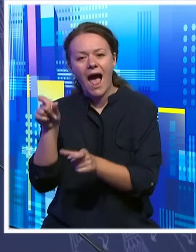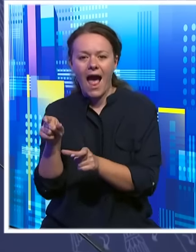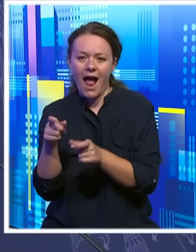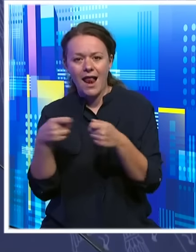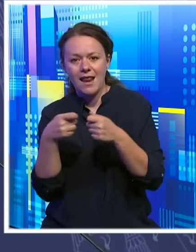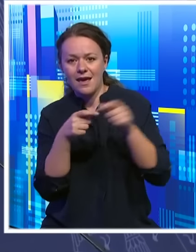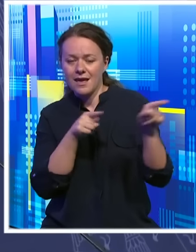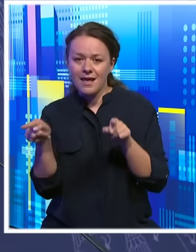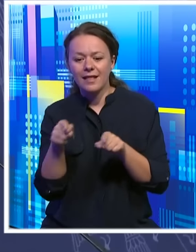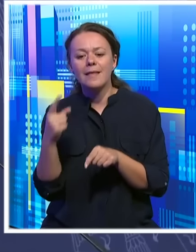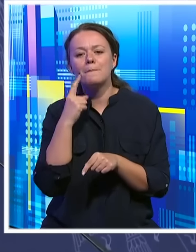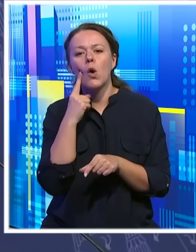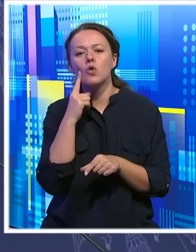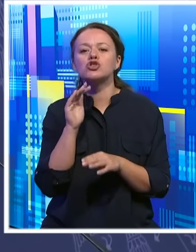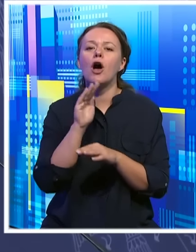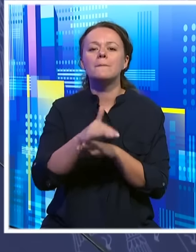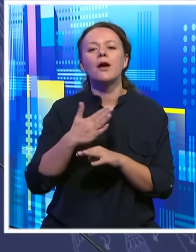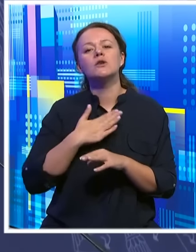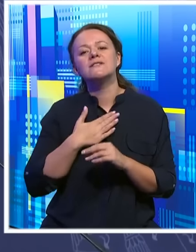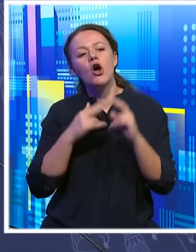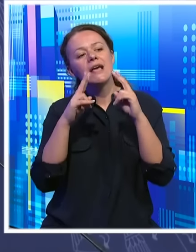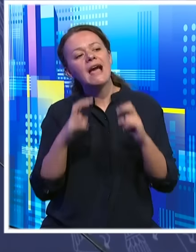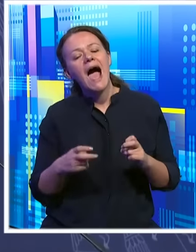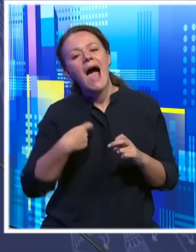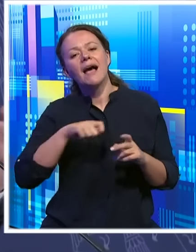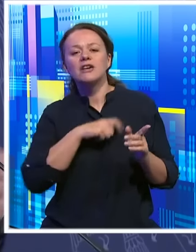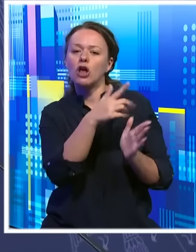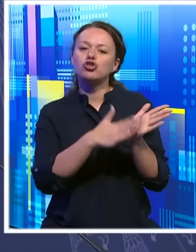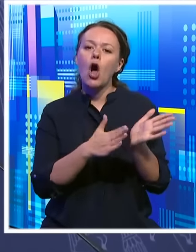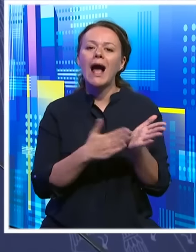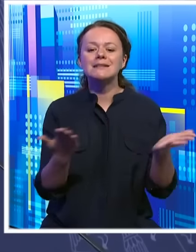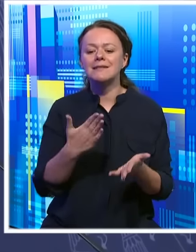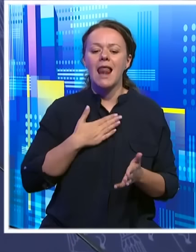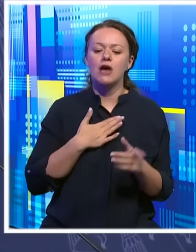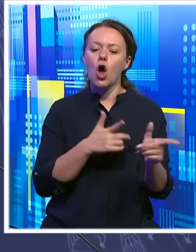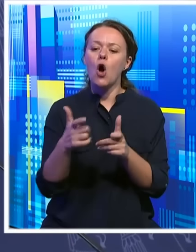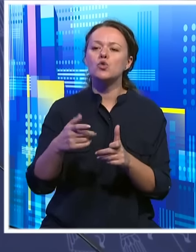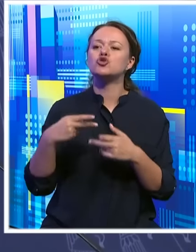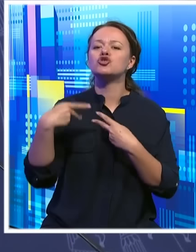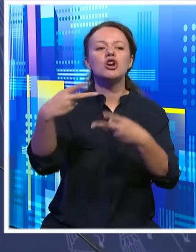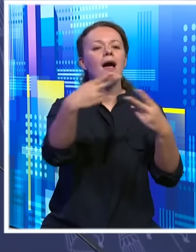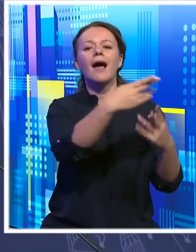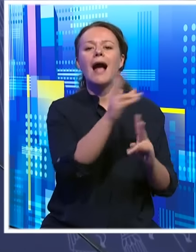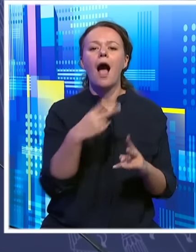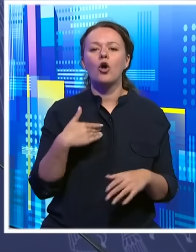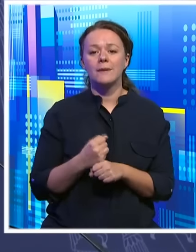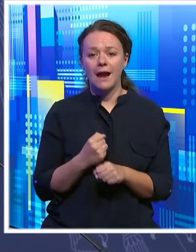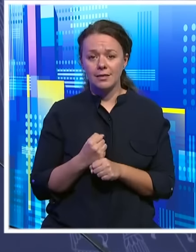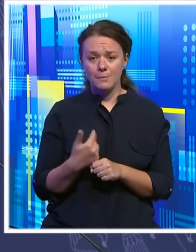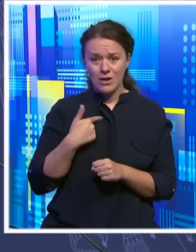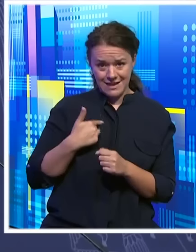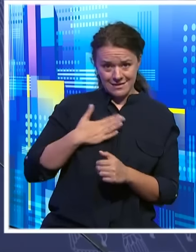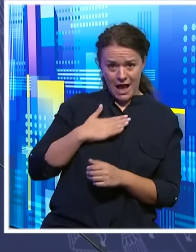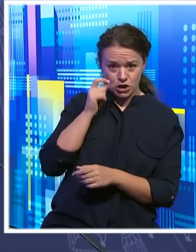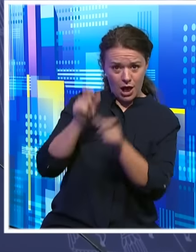bili pokušali da preko svojih tobože istraživačkih agencija nam dokažu gde, šta i kako mi to radimo. I sad mi moramo da hapsimo naše